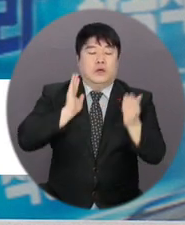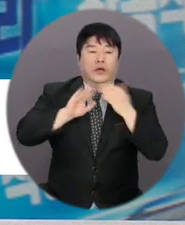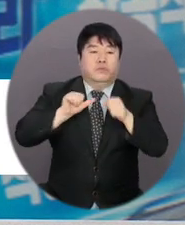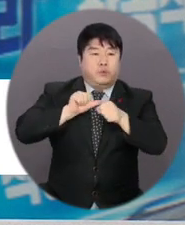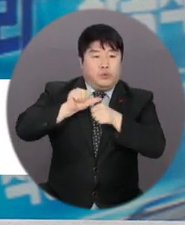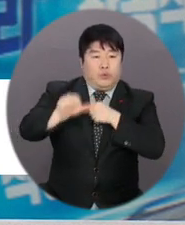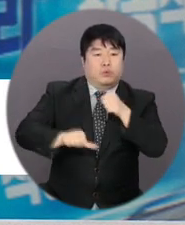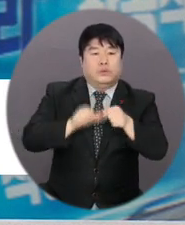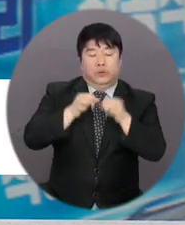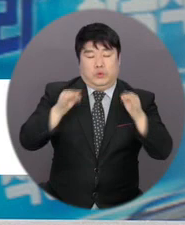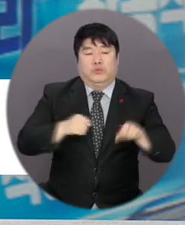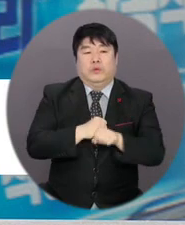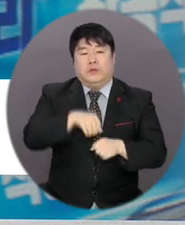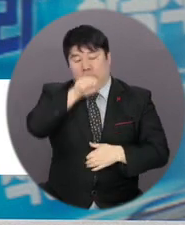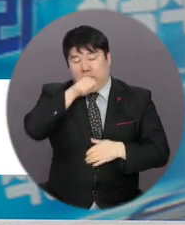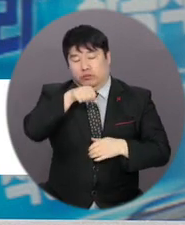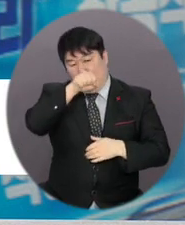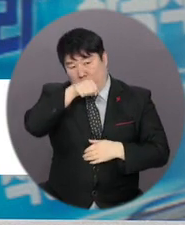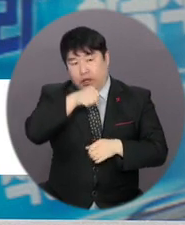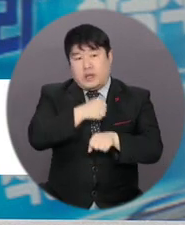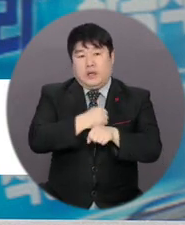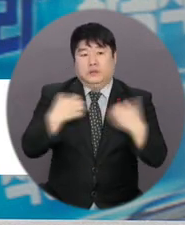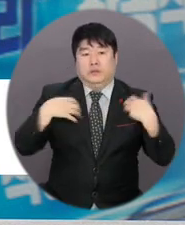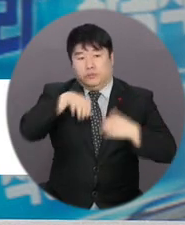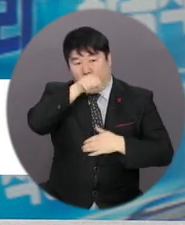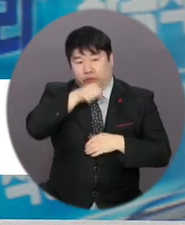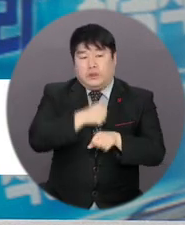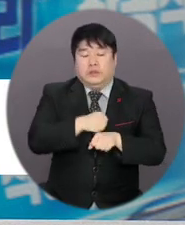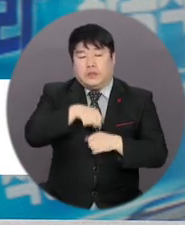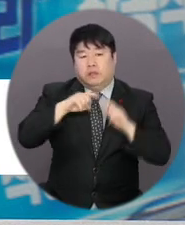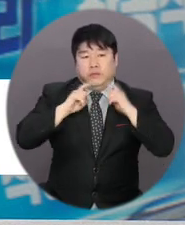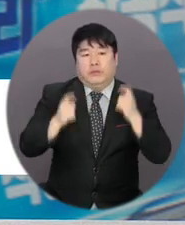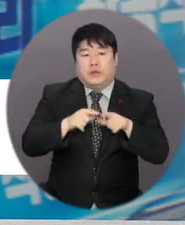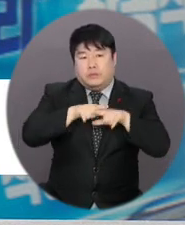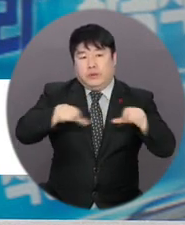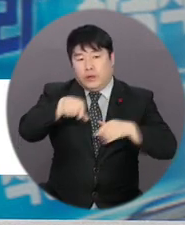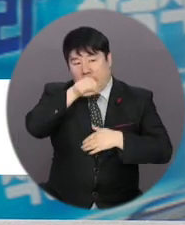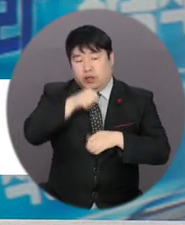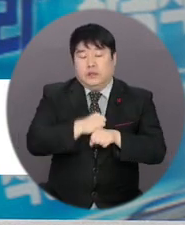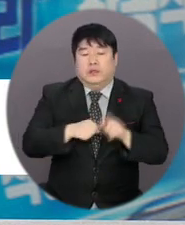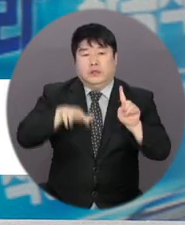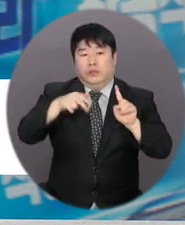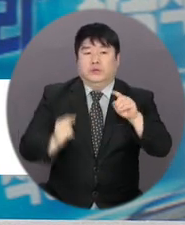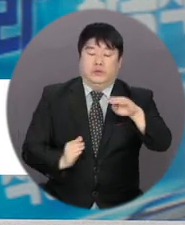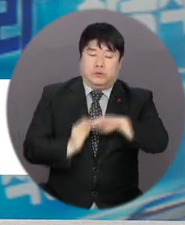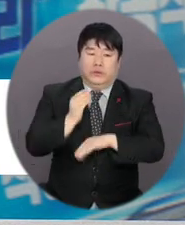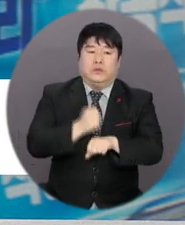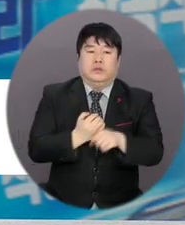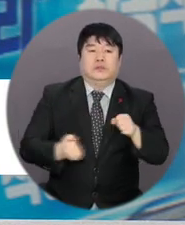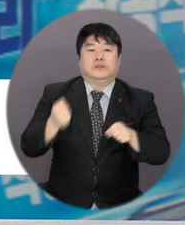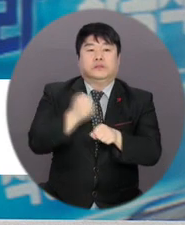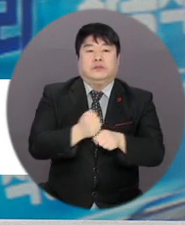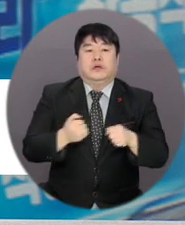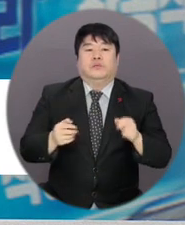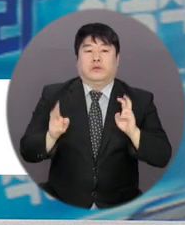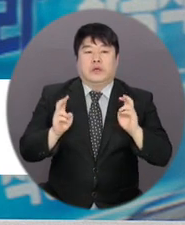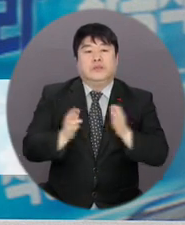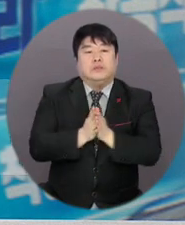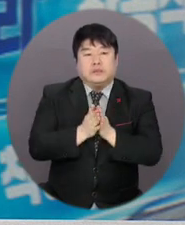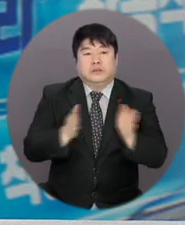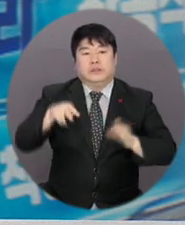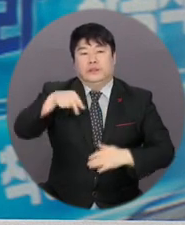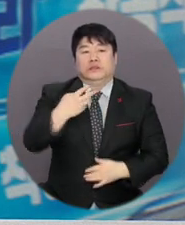동안 정부 예산과 민간 자본 등을 1조 원 넘게 투입해 창업과 스타트업의 중심지로 탈바꿈시킨다는